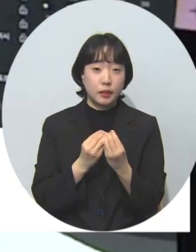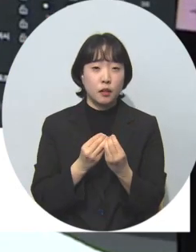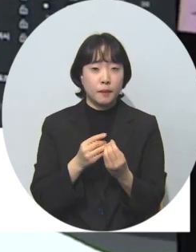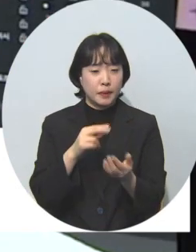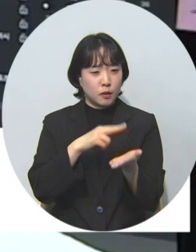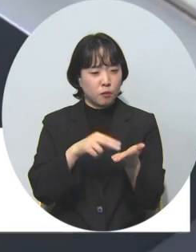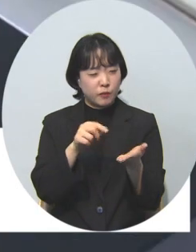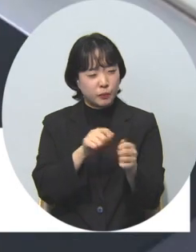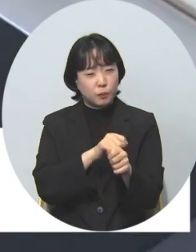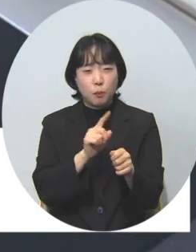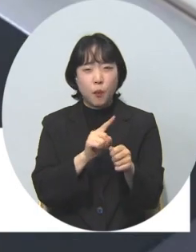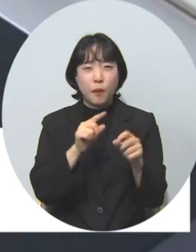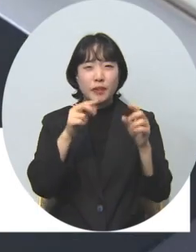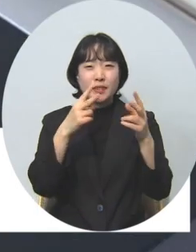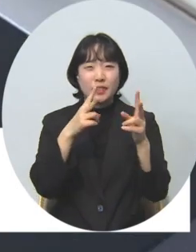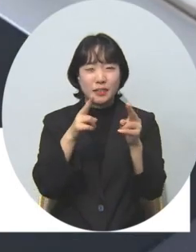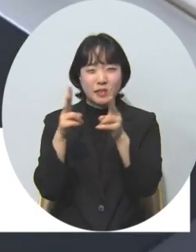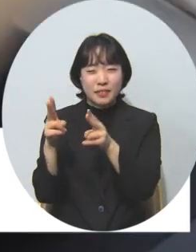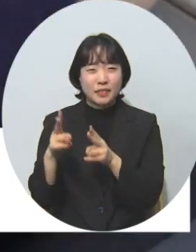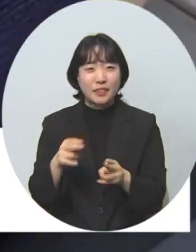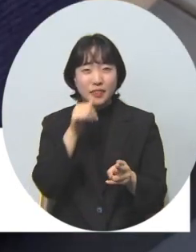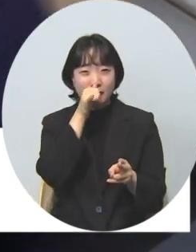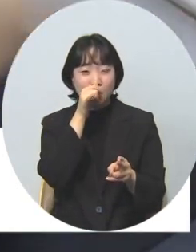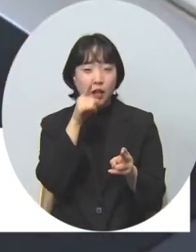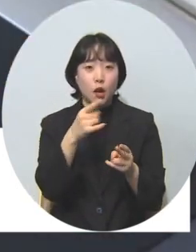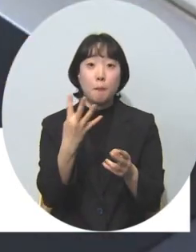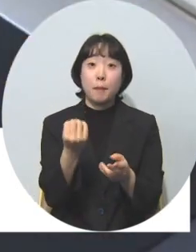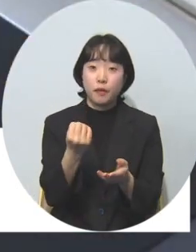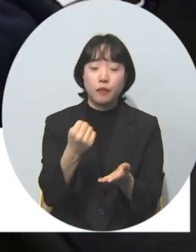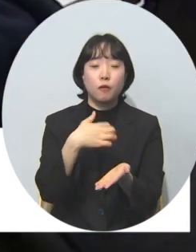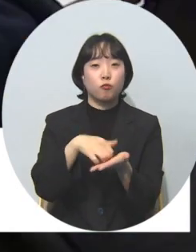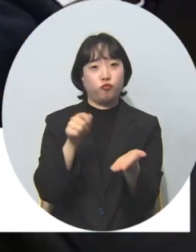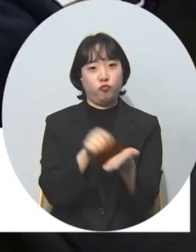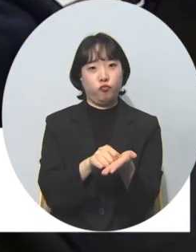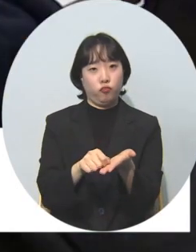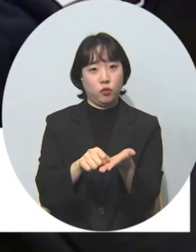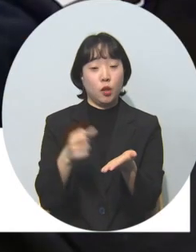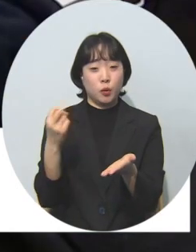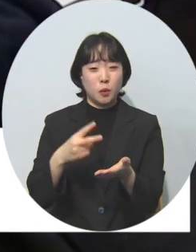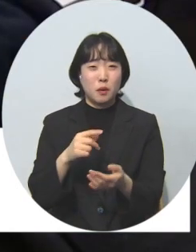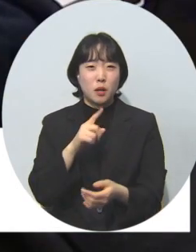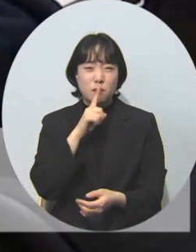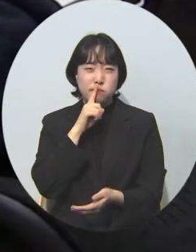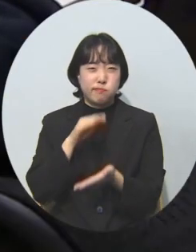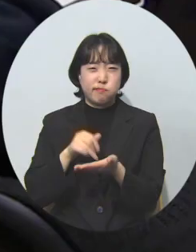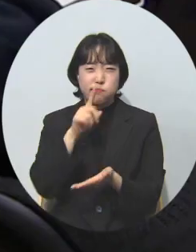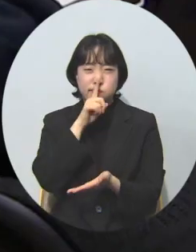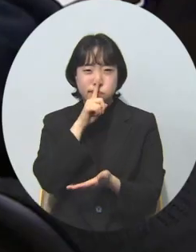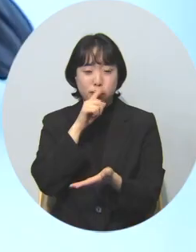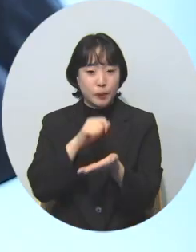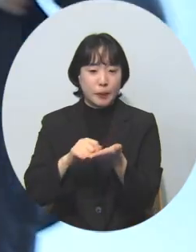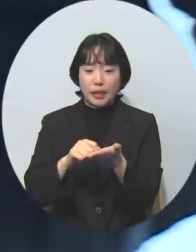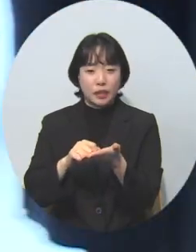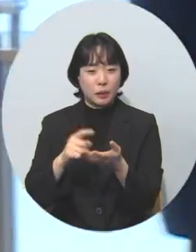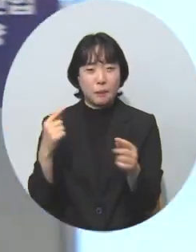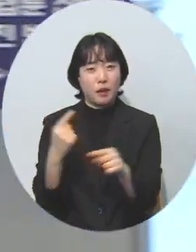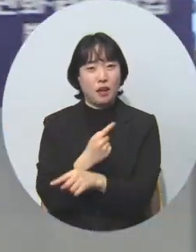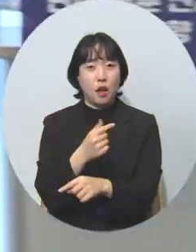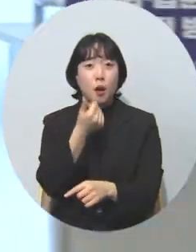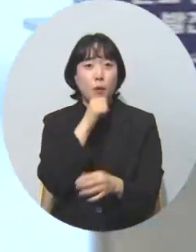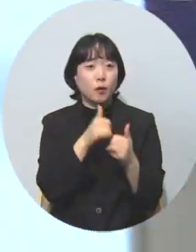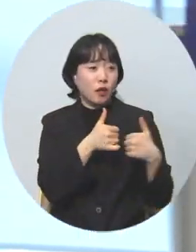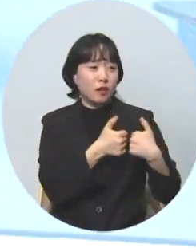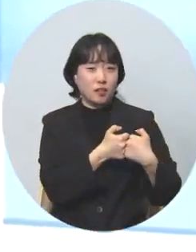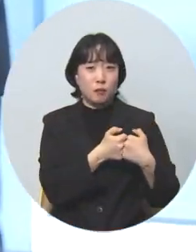컷 등을 합의할 수 있도록 했고 비밀 유지 조건도 완화해 변호사 등에게 계약을 검토 받을 수 있도록 했습니다